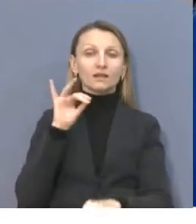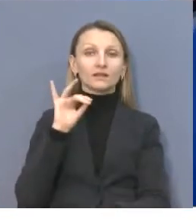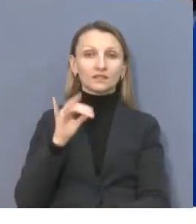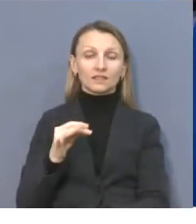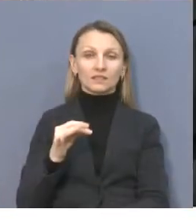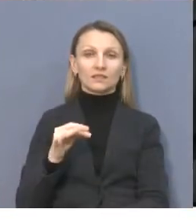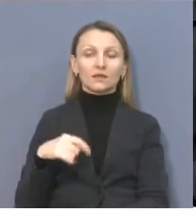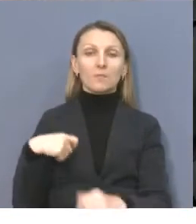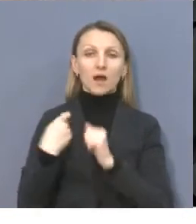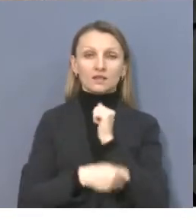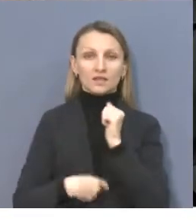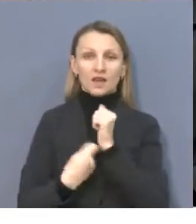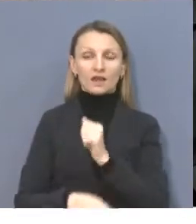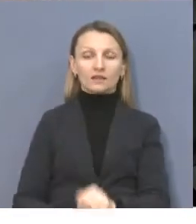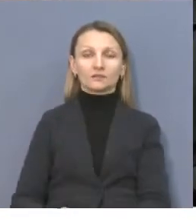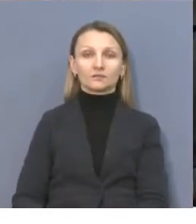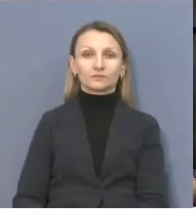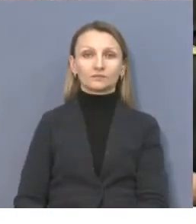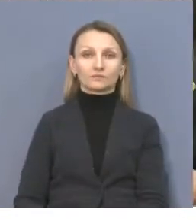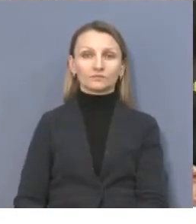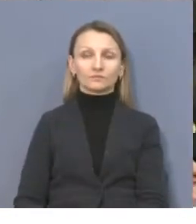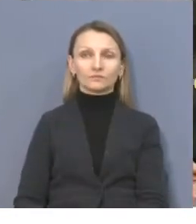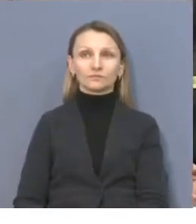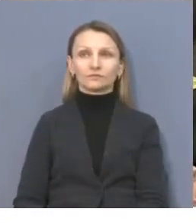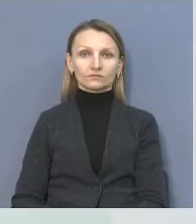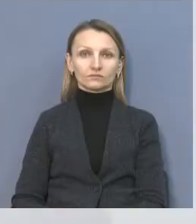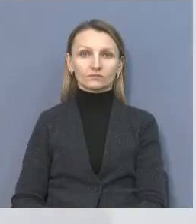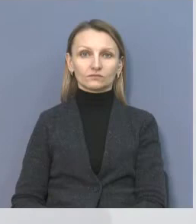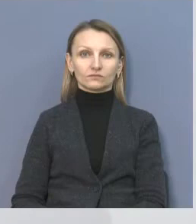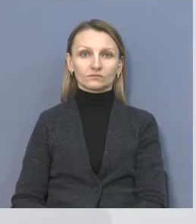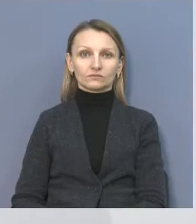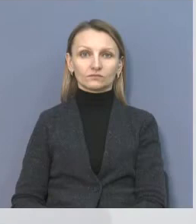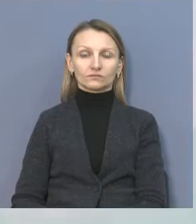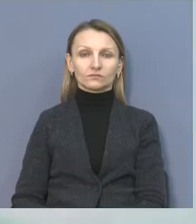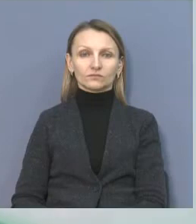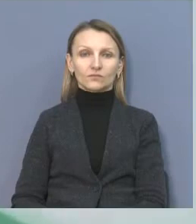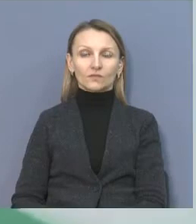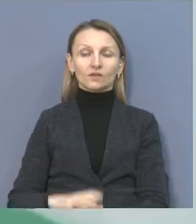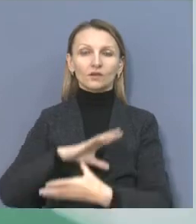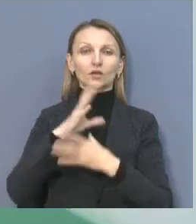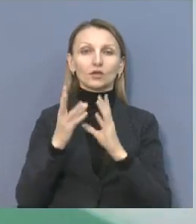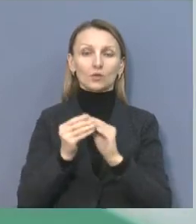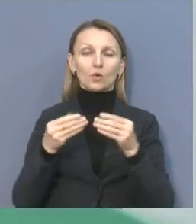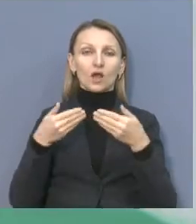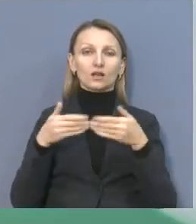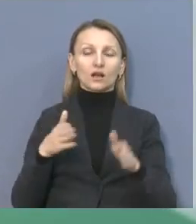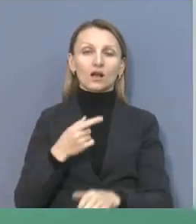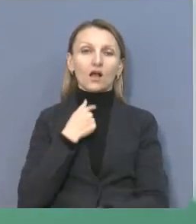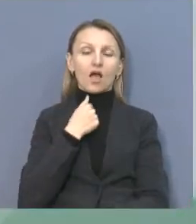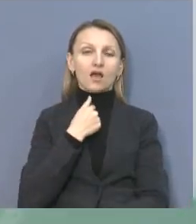материала аслан абу талиб of алма садуакасов кучах парад подведены итоги открытого голосования